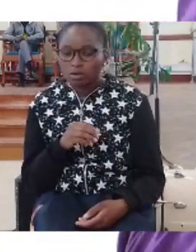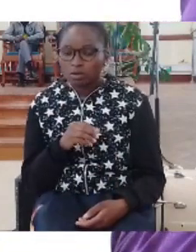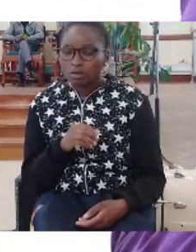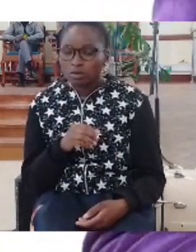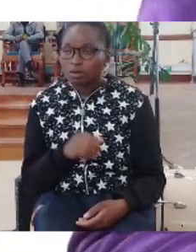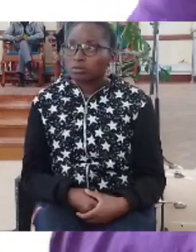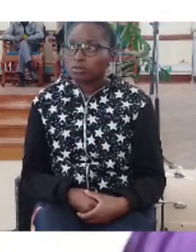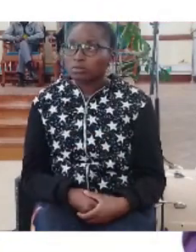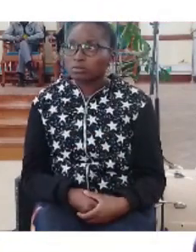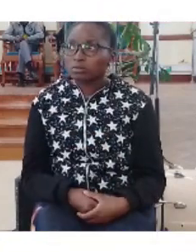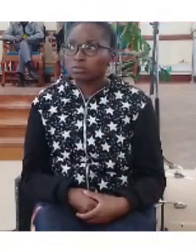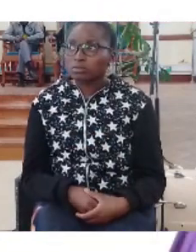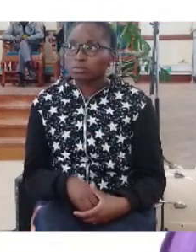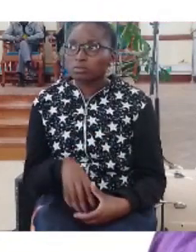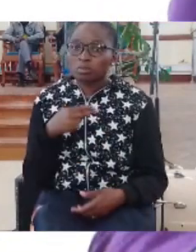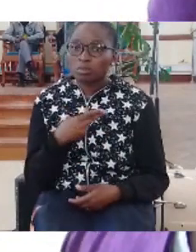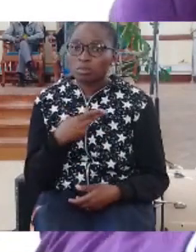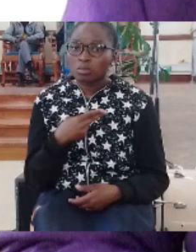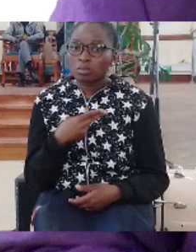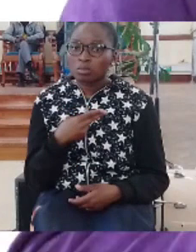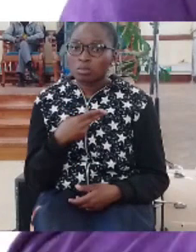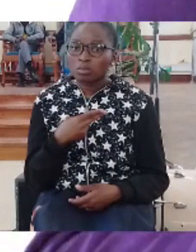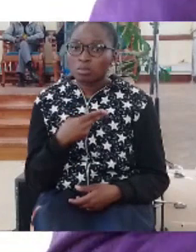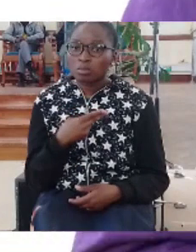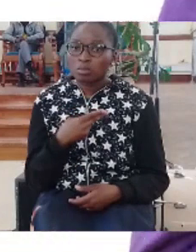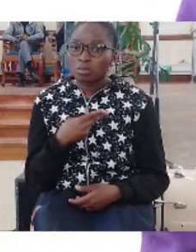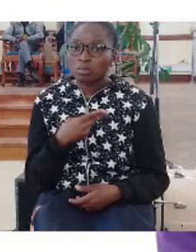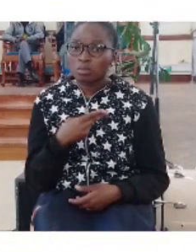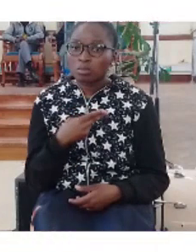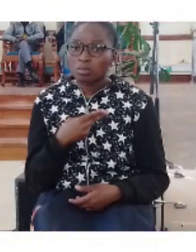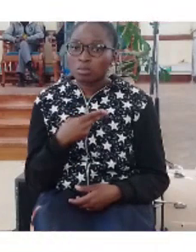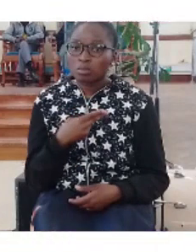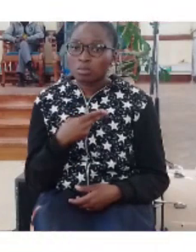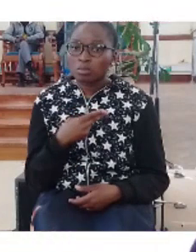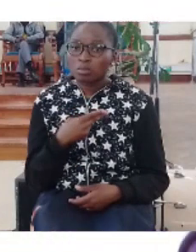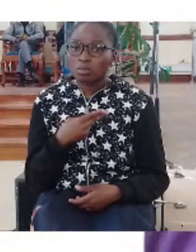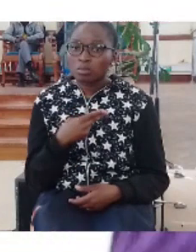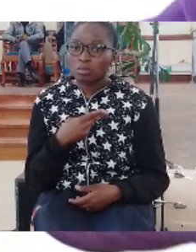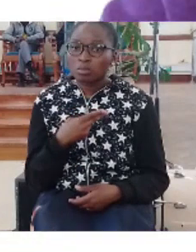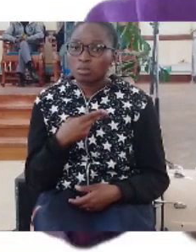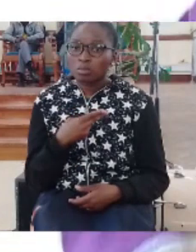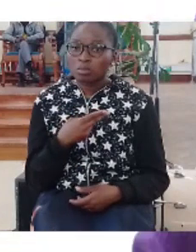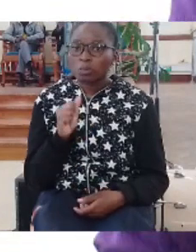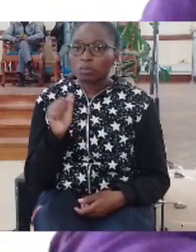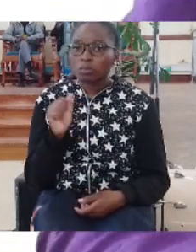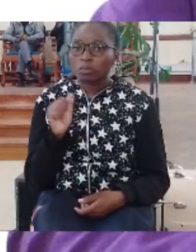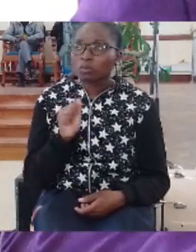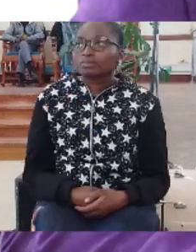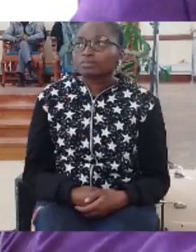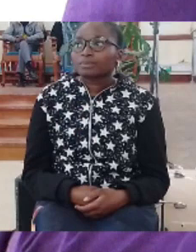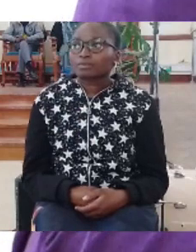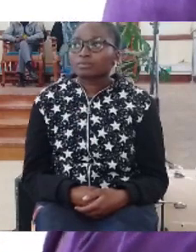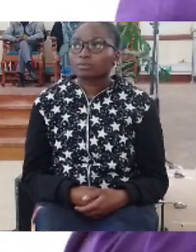higula maitho. Dhine wawero shio. Olona wewika, olona gotiganerio, olona you know you are deserted.